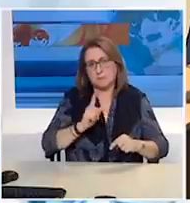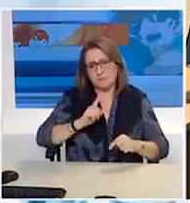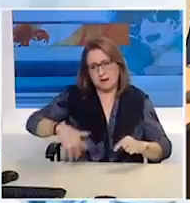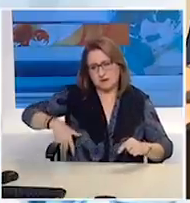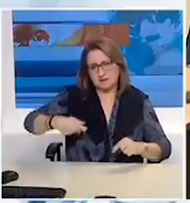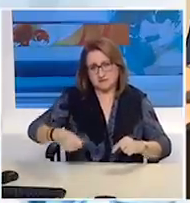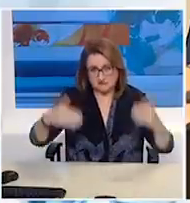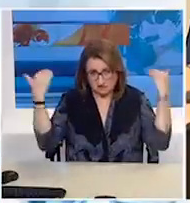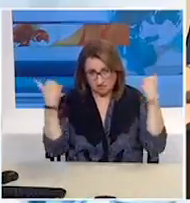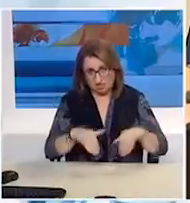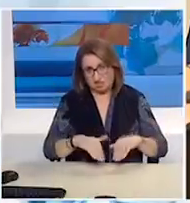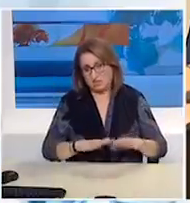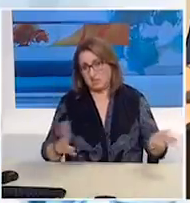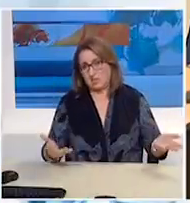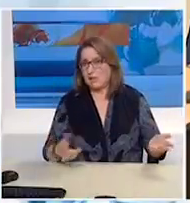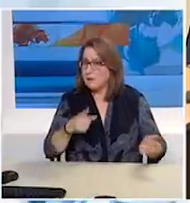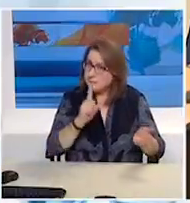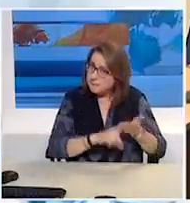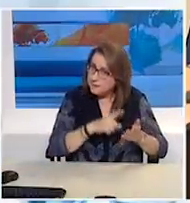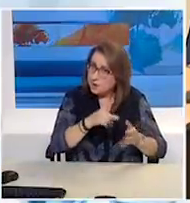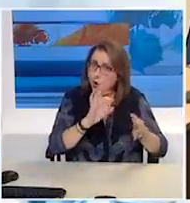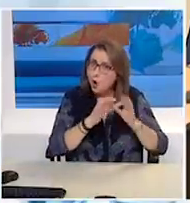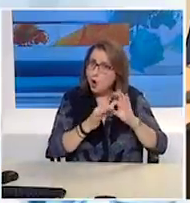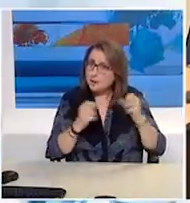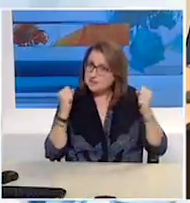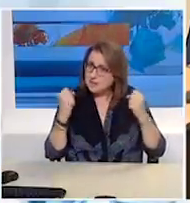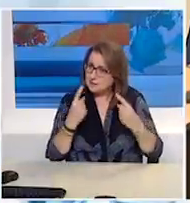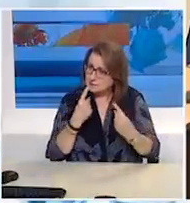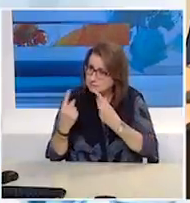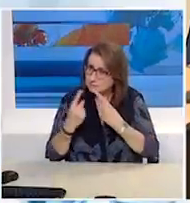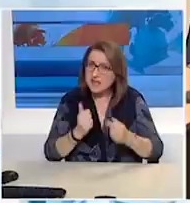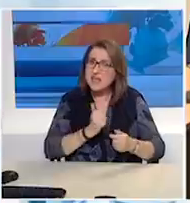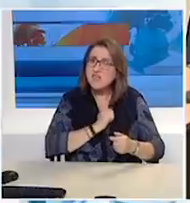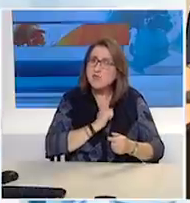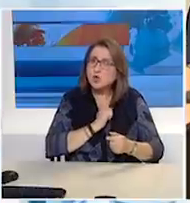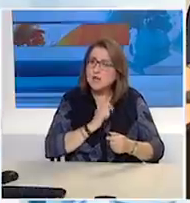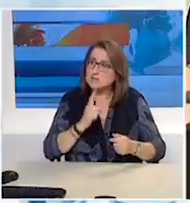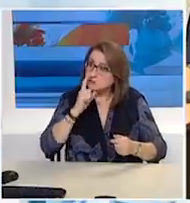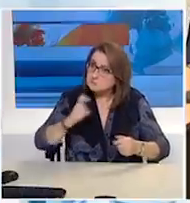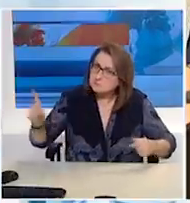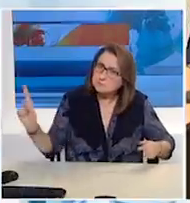εκμετάλλευσης? Γιατί ο ΕΟΠΗ δεν προχωρεί σε διαπραγμάτευση με τις κλινικές για να καλύψει το κόστος?